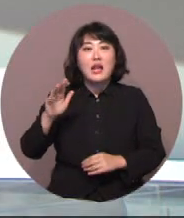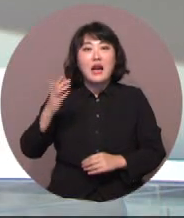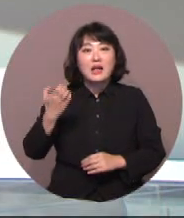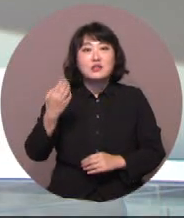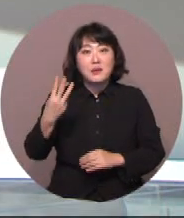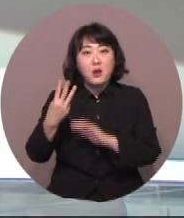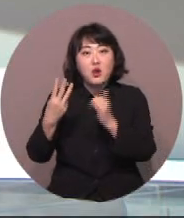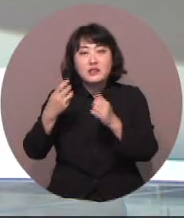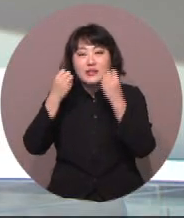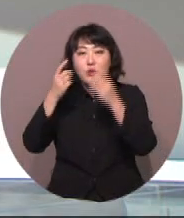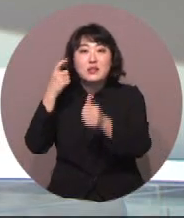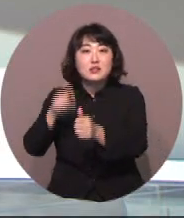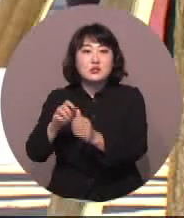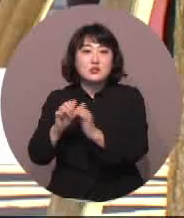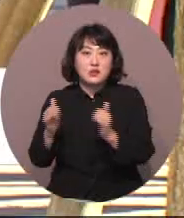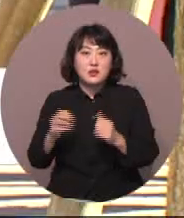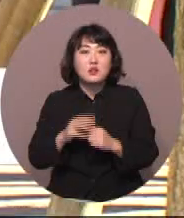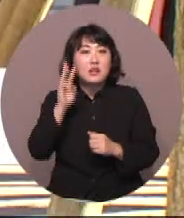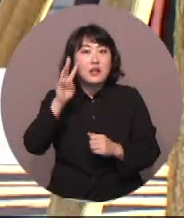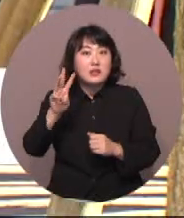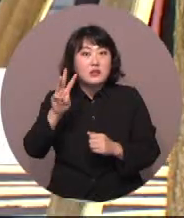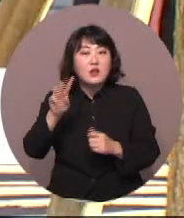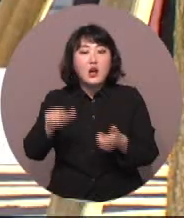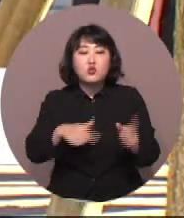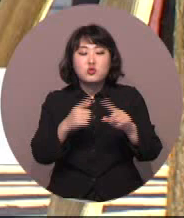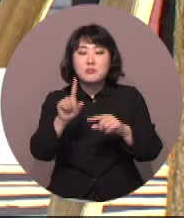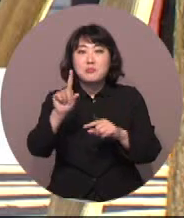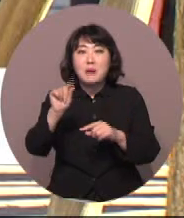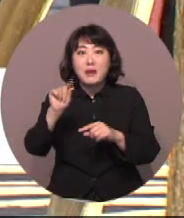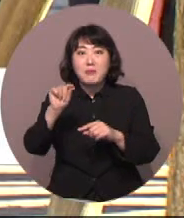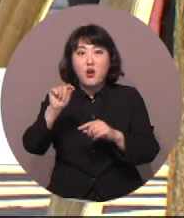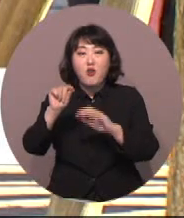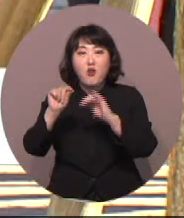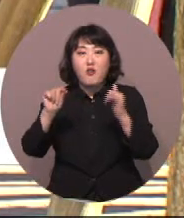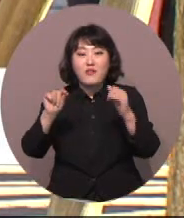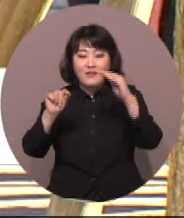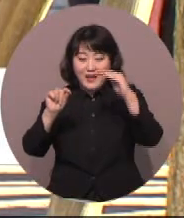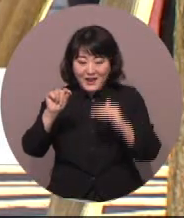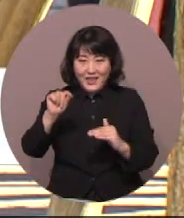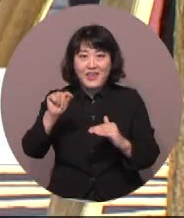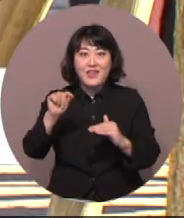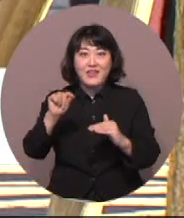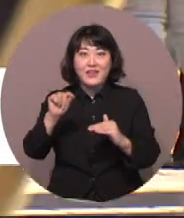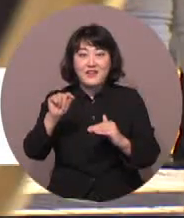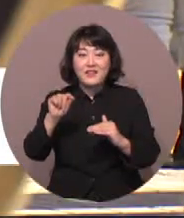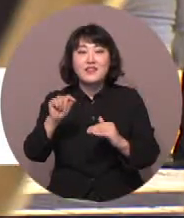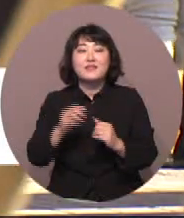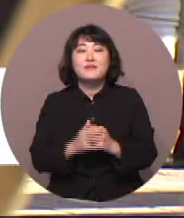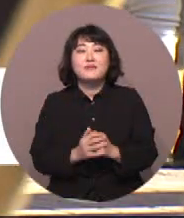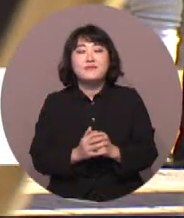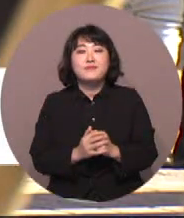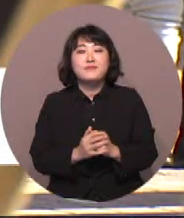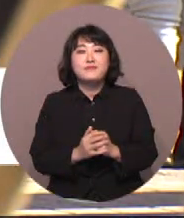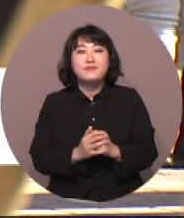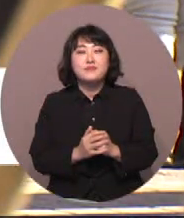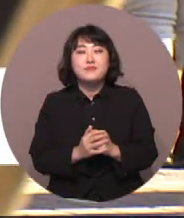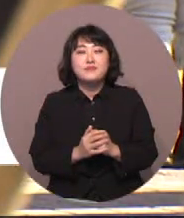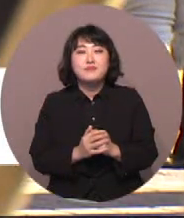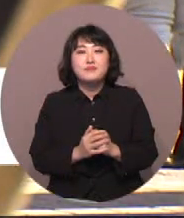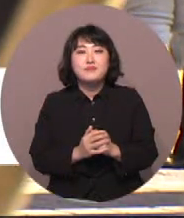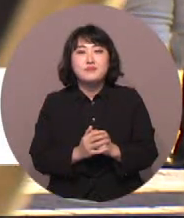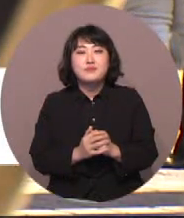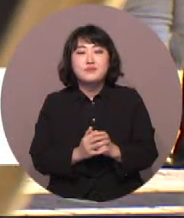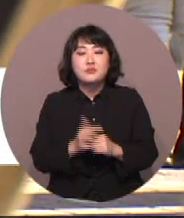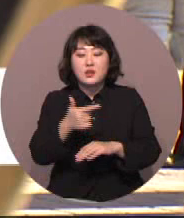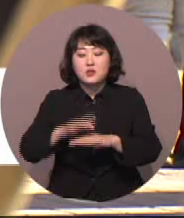신규 악진 자가 발생해 사흘만에 하루 확진 제가 규모가 다시 만명 아래로 떨어졌습니다 지금까지